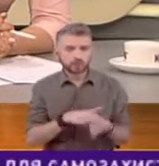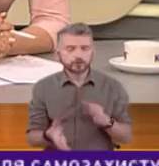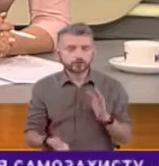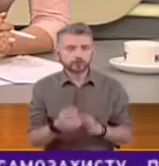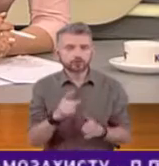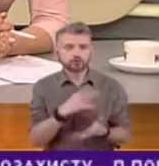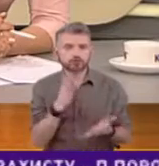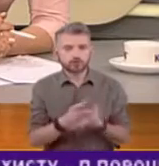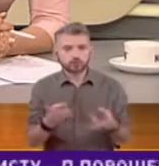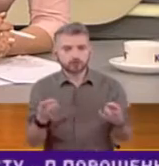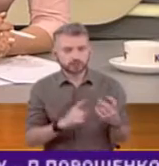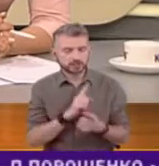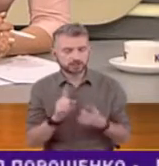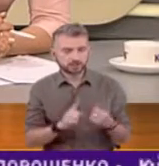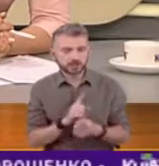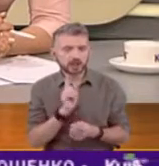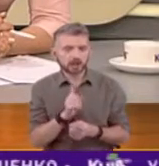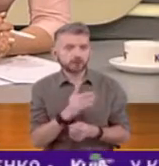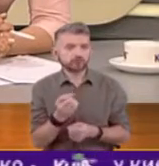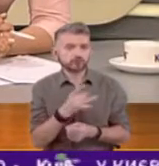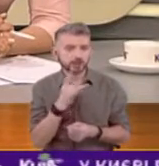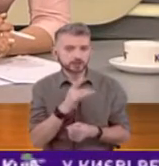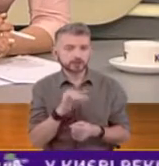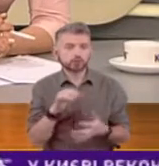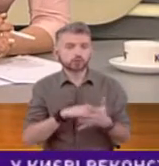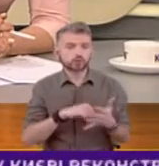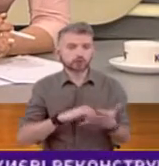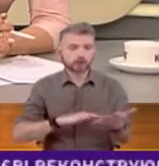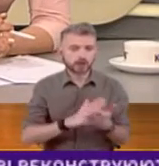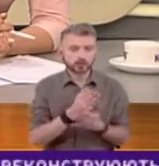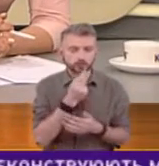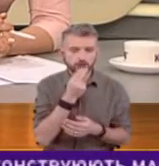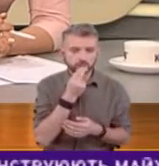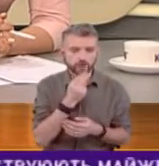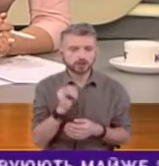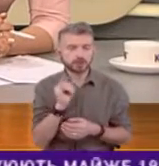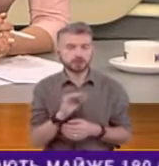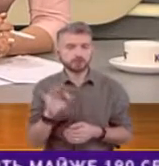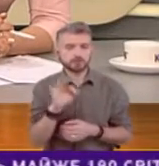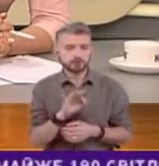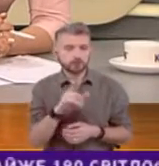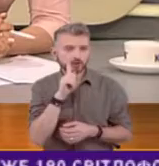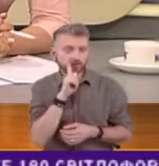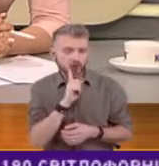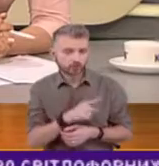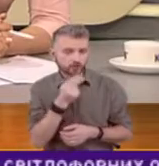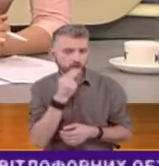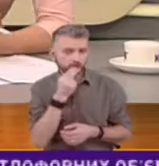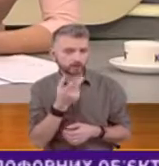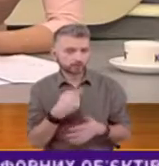що є потреба змін. Але, ще раз, і з приводу якісного харчування, і з приводу смачного, тому